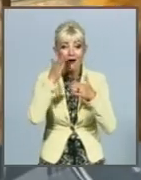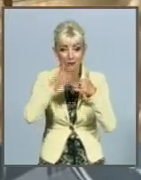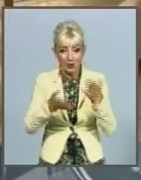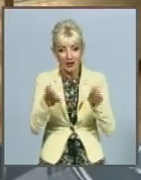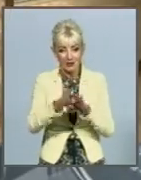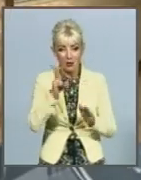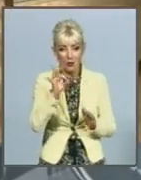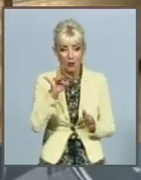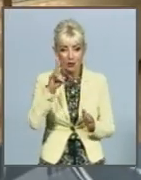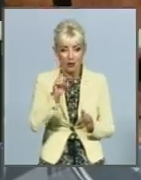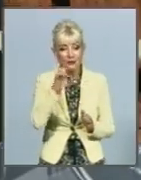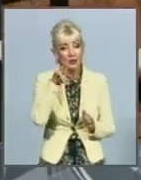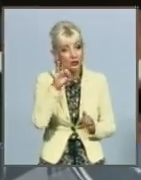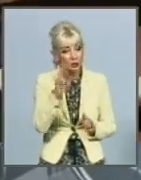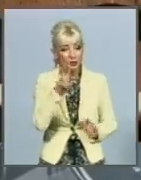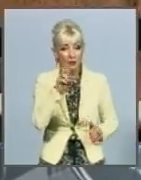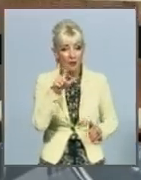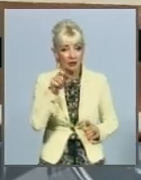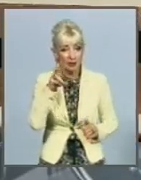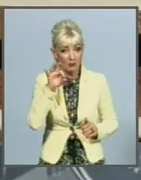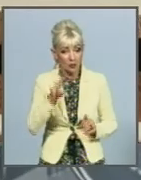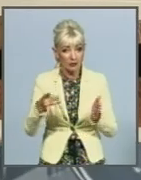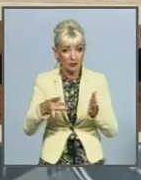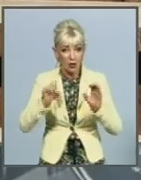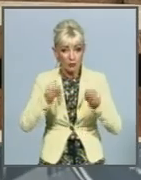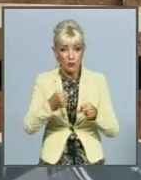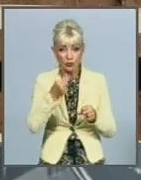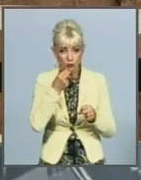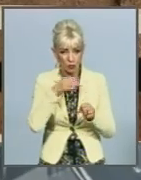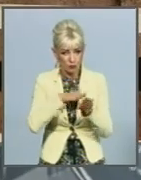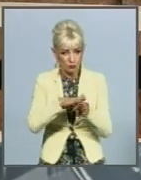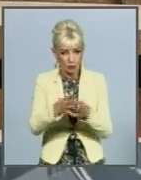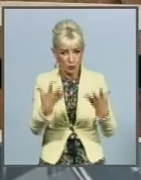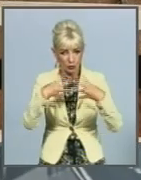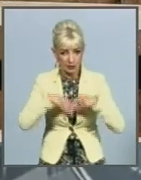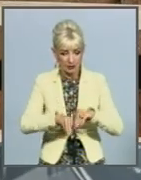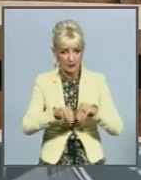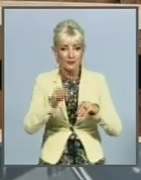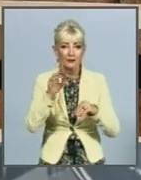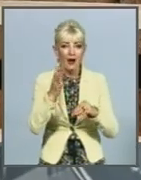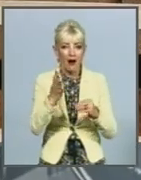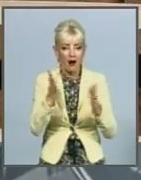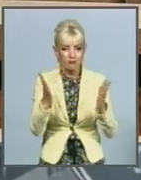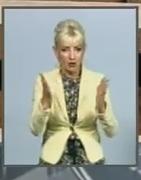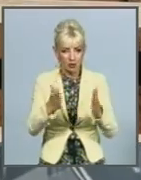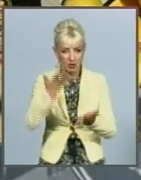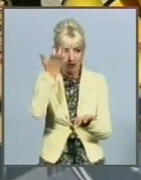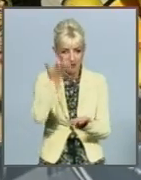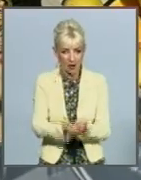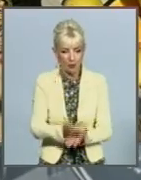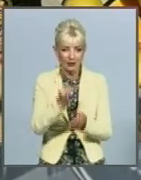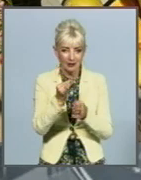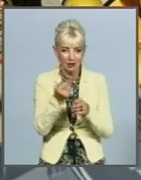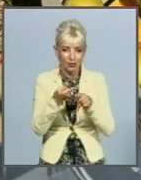кірку. Хоча слон або бегемот дрібними кавунами може ласувати цілком, а великі розбивати ногою і їсти по частинах.